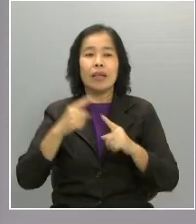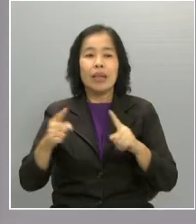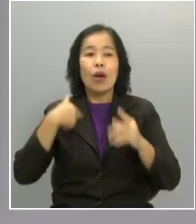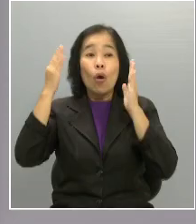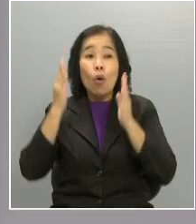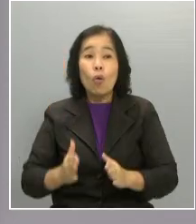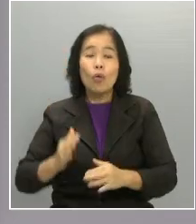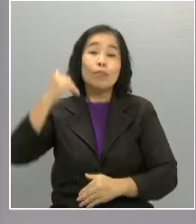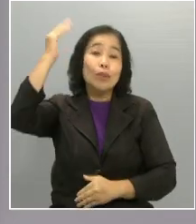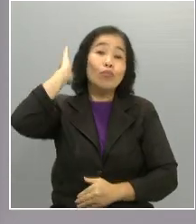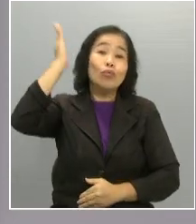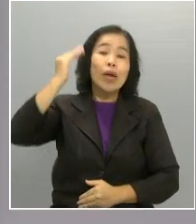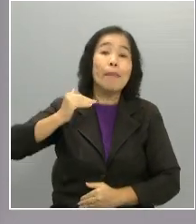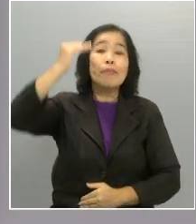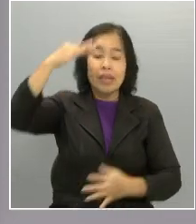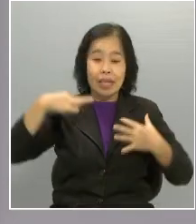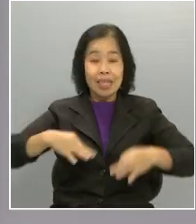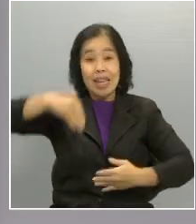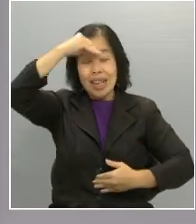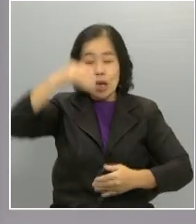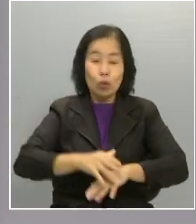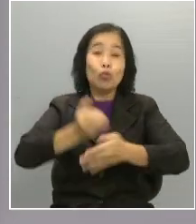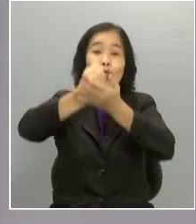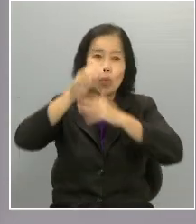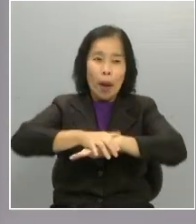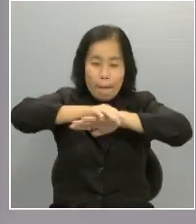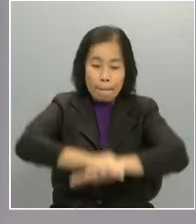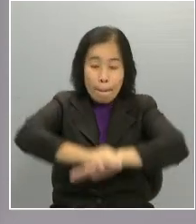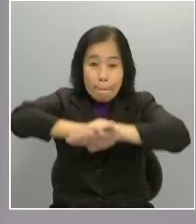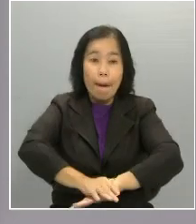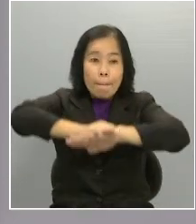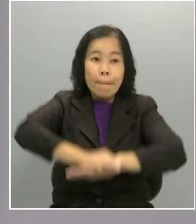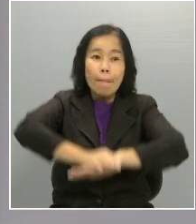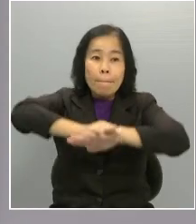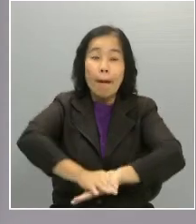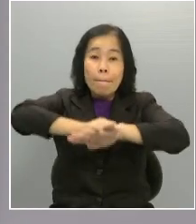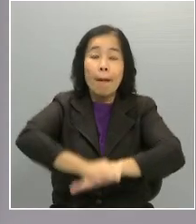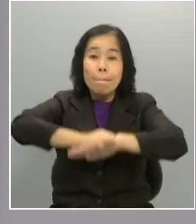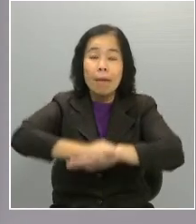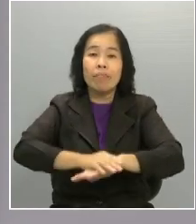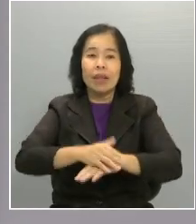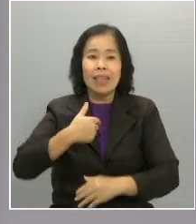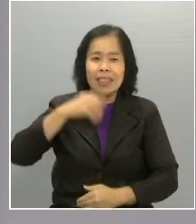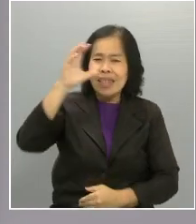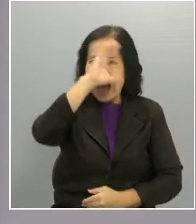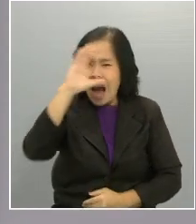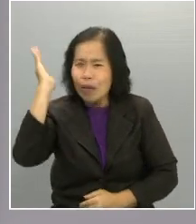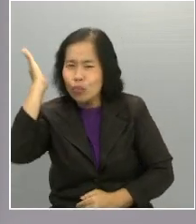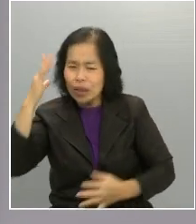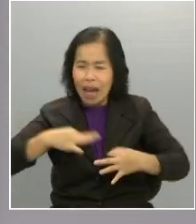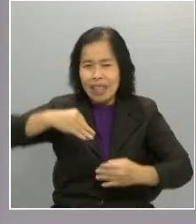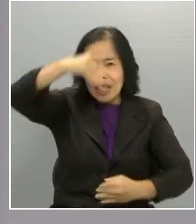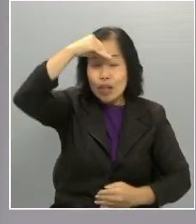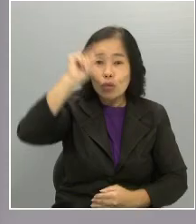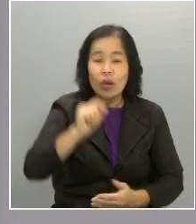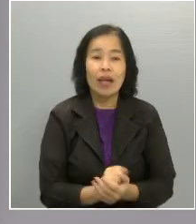ค่ะเป็นฮีโร่ชุดนักเรียนไปช่วยปั๊มหัวใจแบบนี้นะคะมีการตามหาน้องฮีโร่ชุดนักเรียนคนนี้ค่ะซึ่งตัวน้องเอง